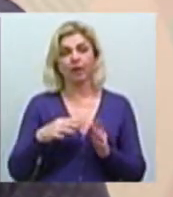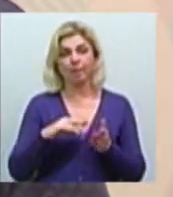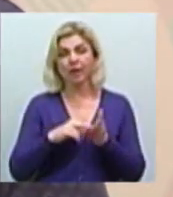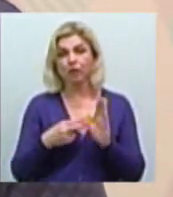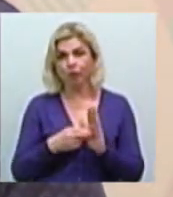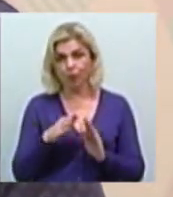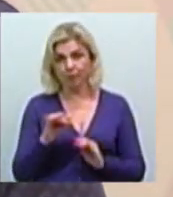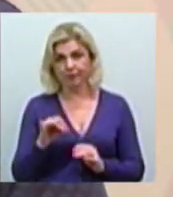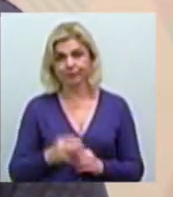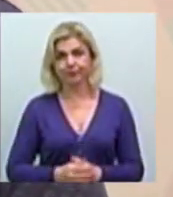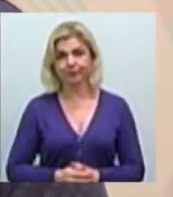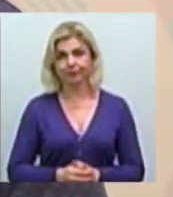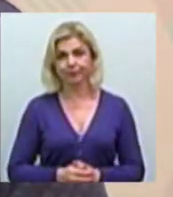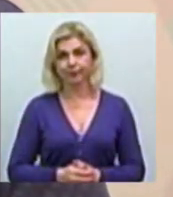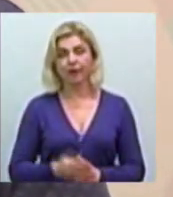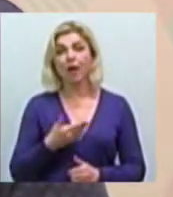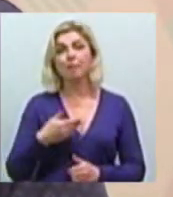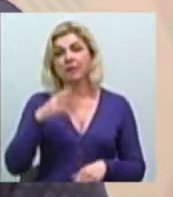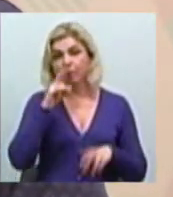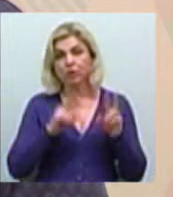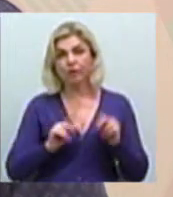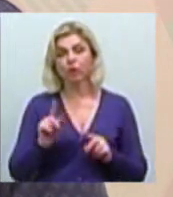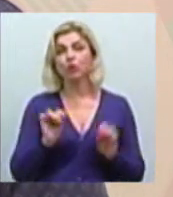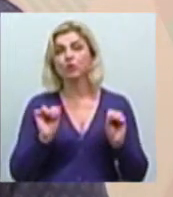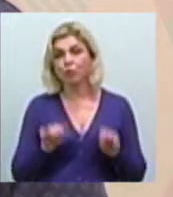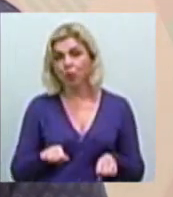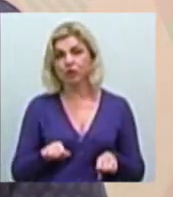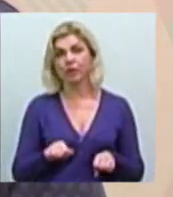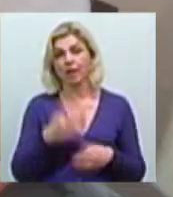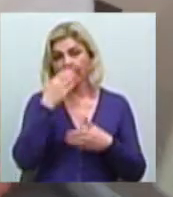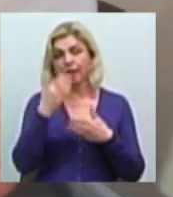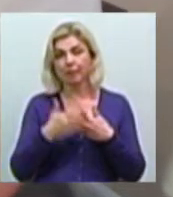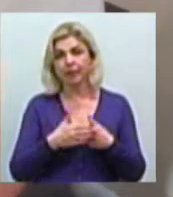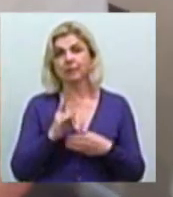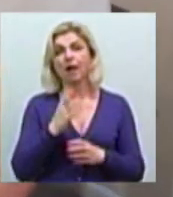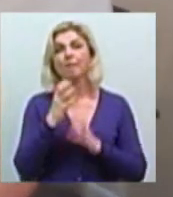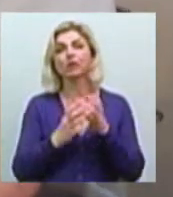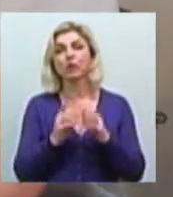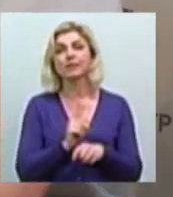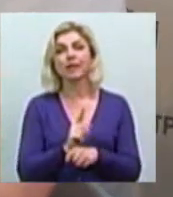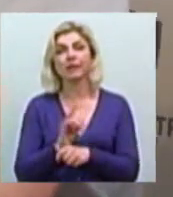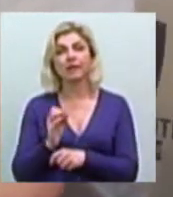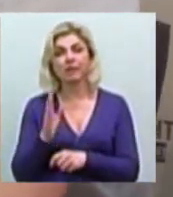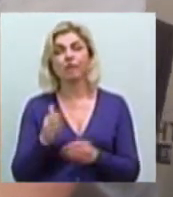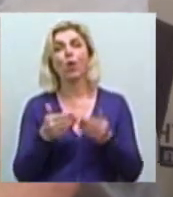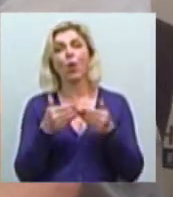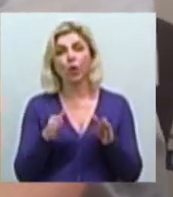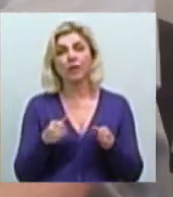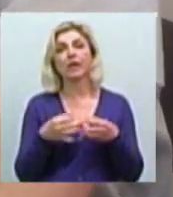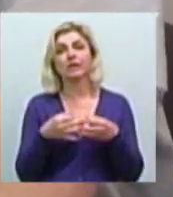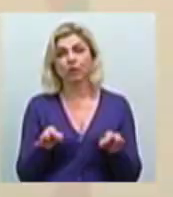UA Андрій Жнивін. Ми сподіваємось, що зможемо наблизитись до міжнародних стандартів відкритості даних